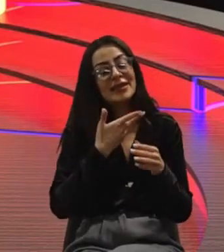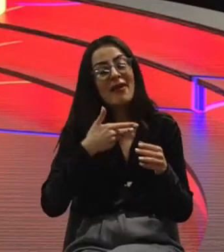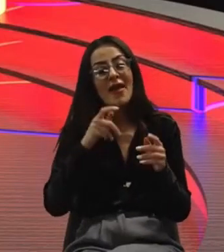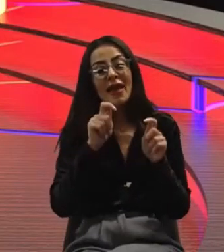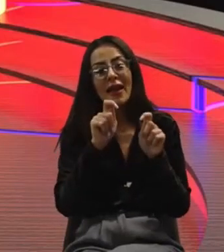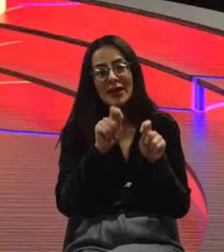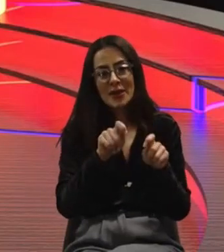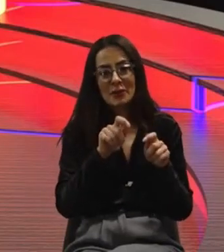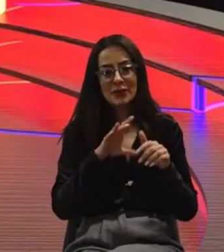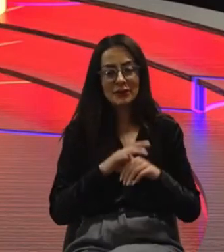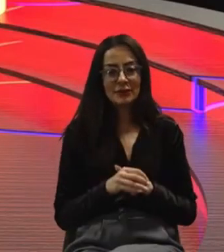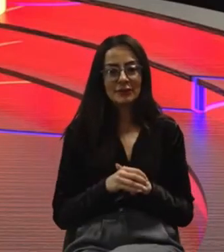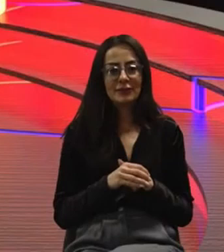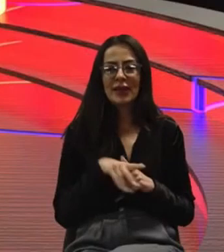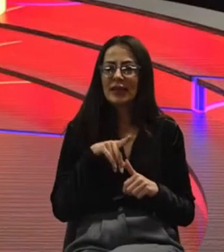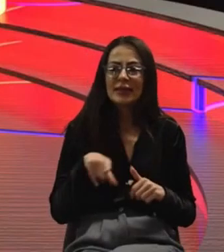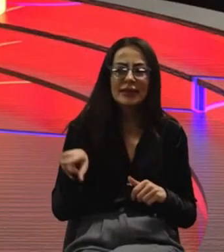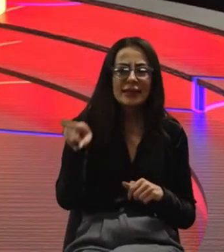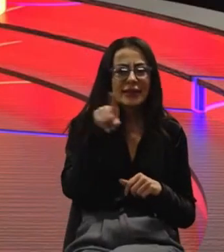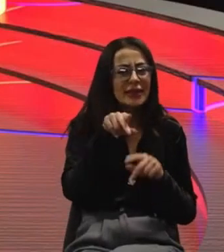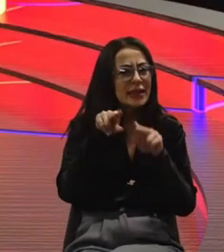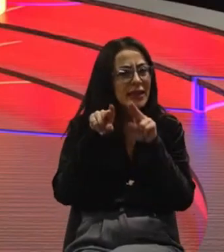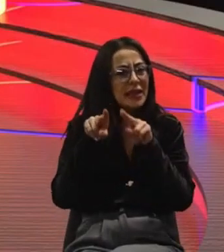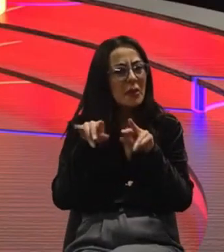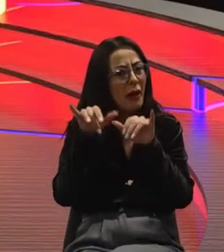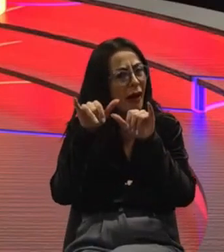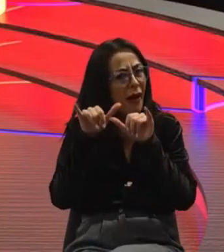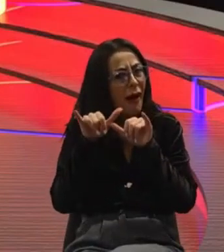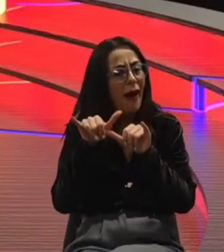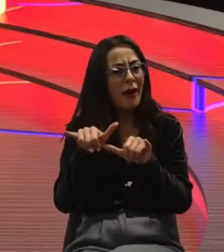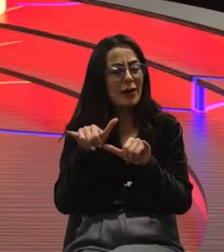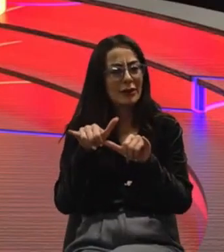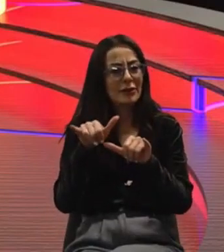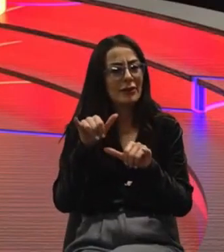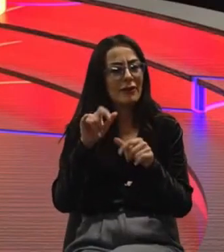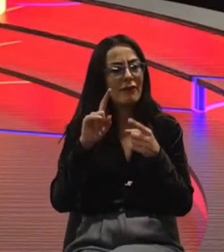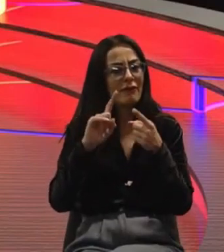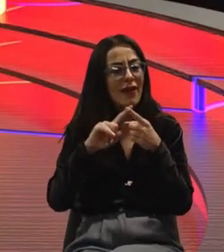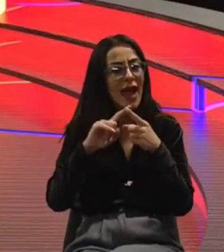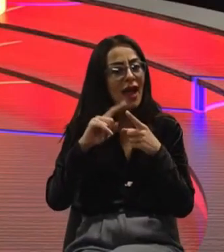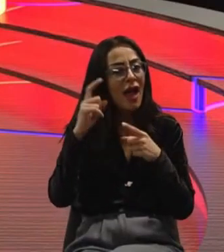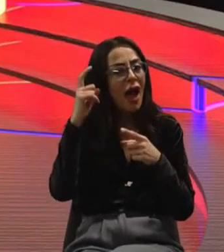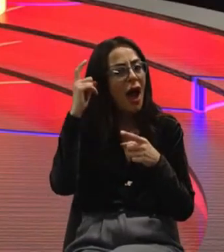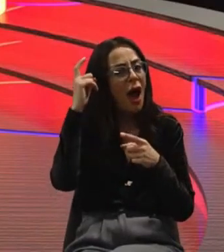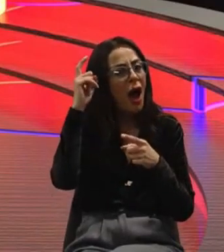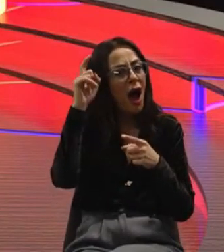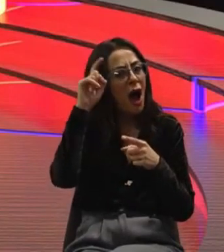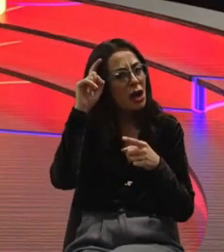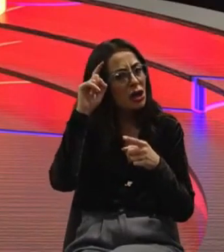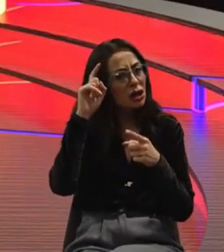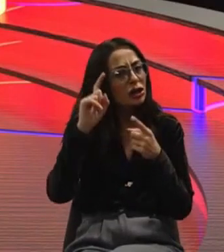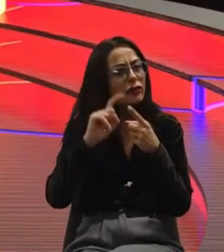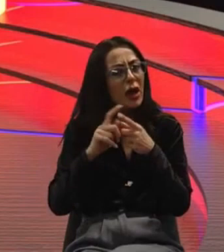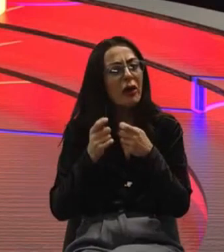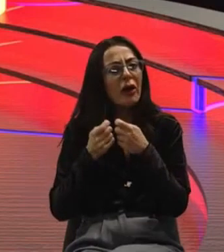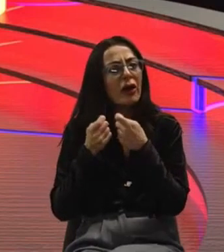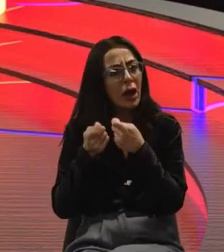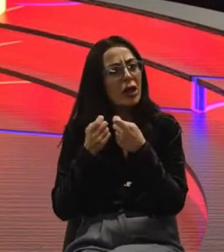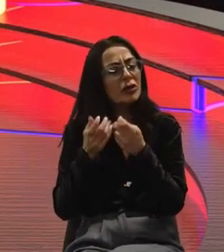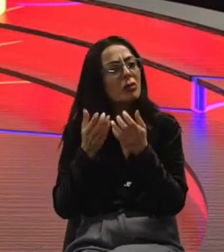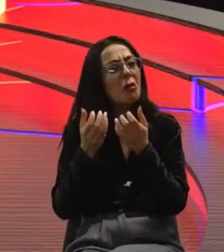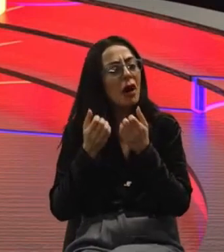O alanda sizin gibi ithal bir kere zekası ispat edilmiş iyi bir eğitim süzgecinden geçmiş